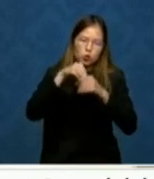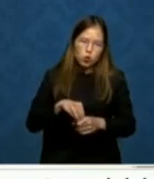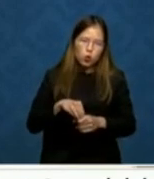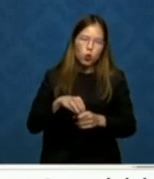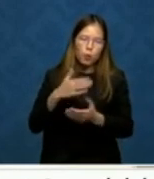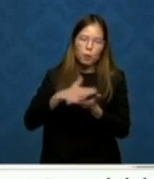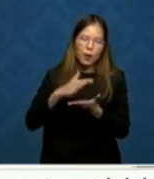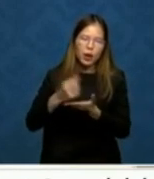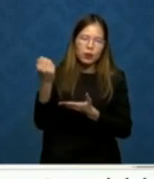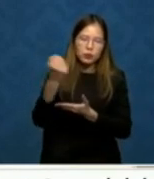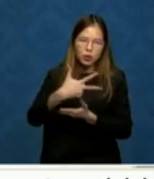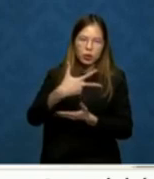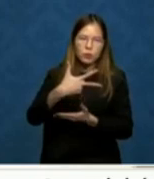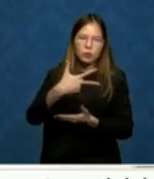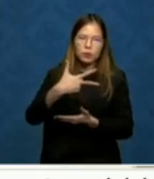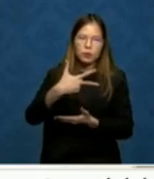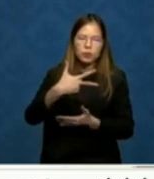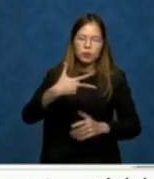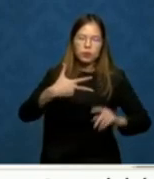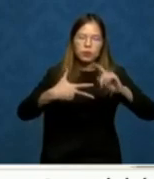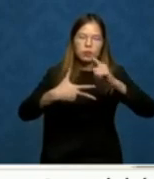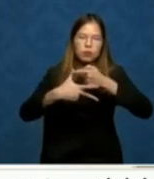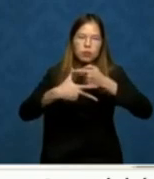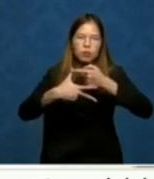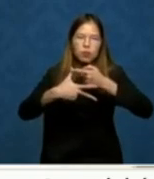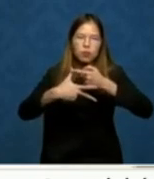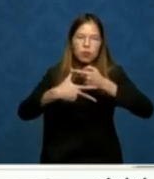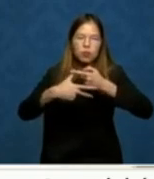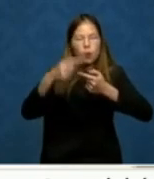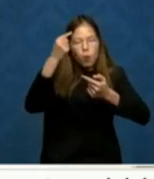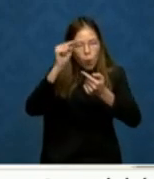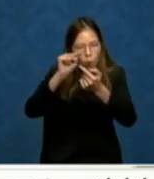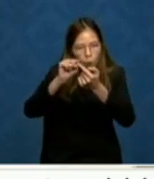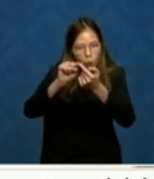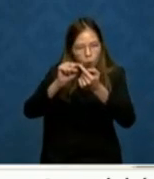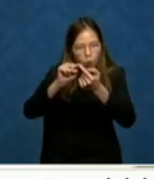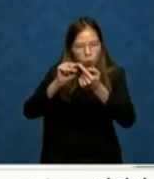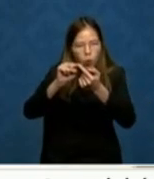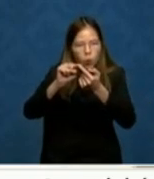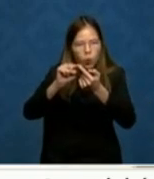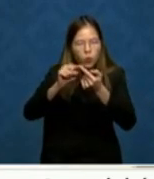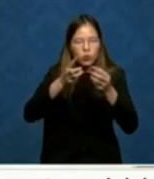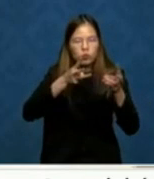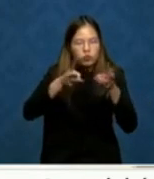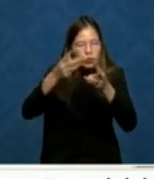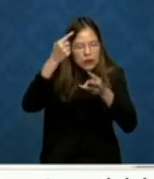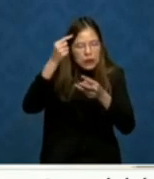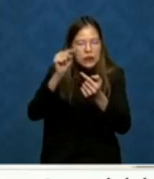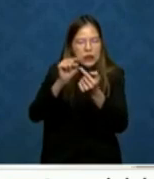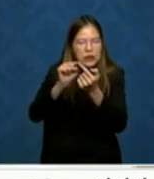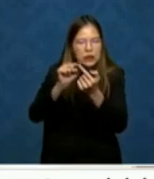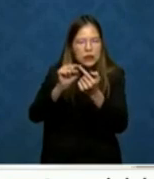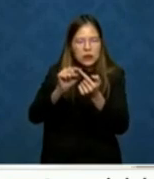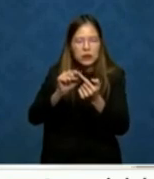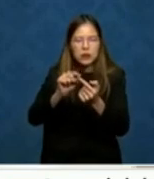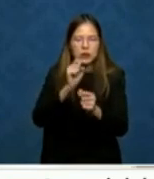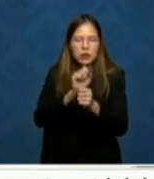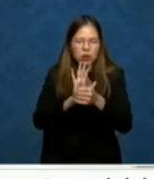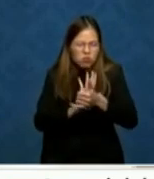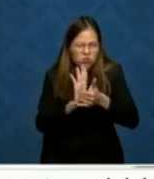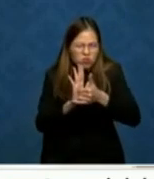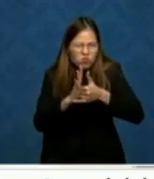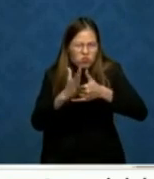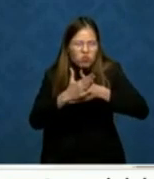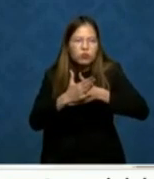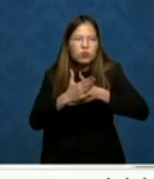ส่วนด้วยกันครับส่วนที่1ครับคือมุมมองหรือทัศนคติต่อประเด็นเรื่องของการละเมิดท